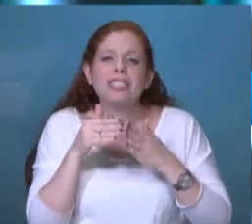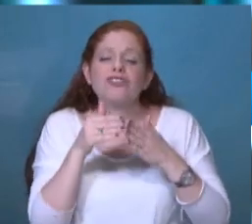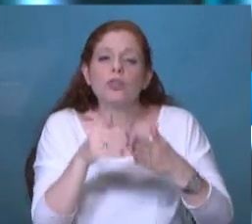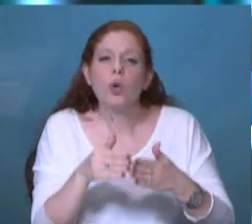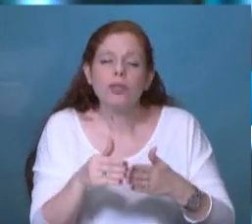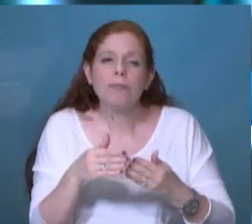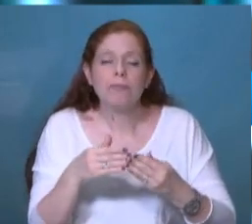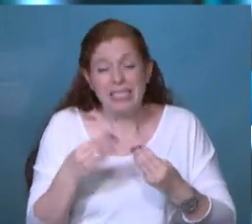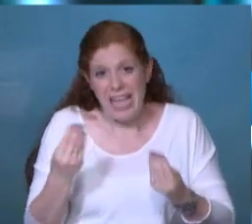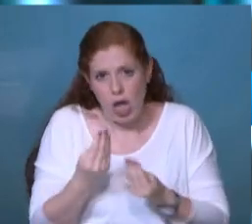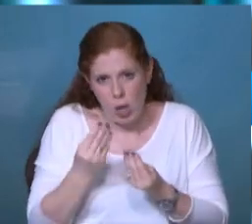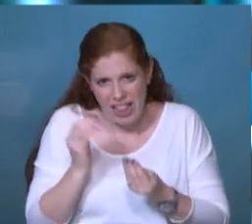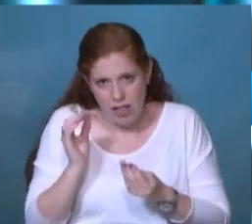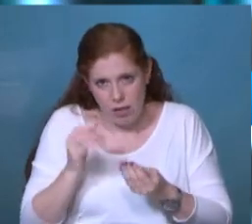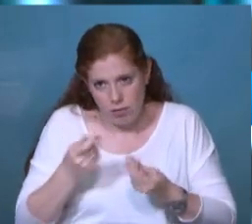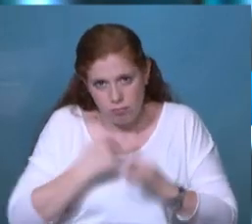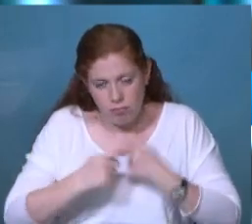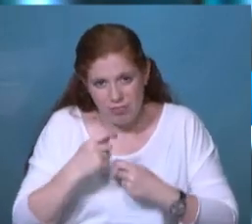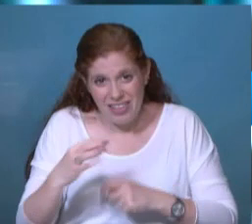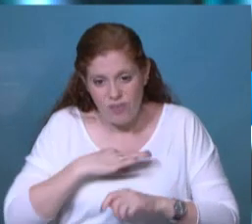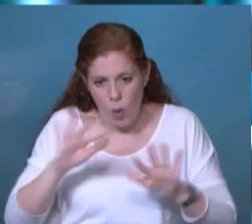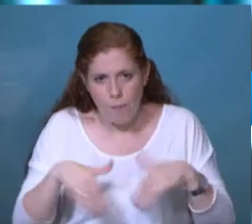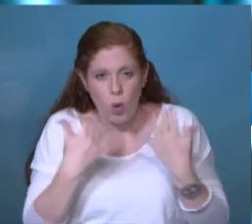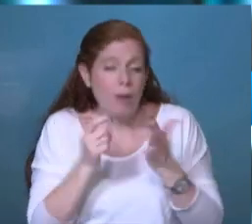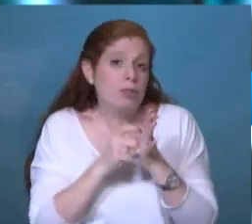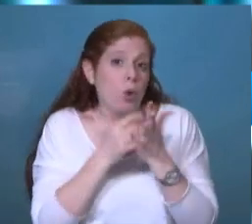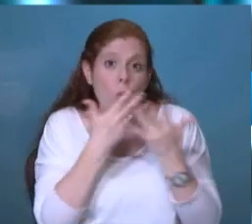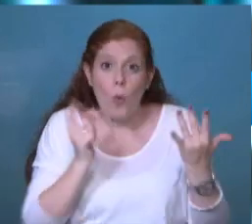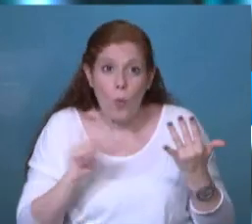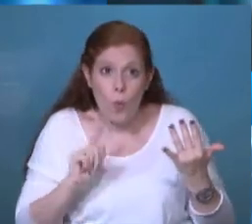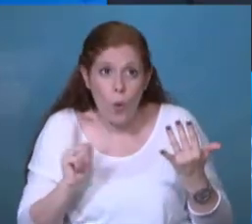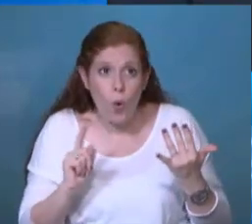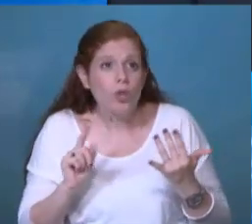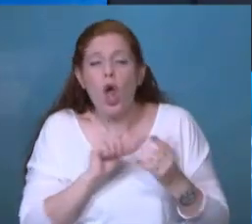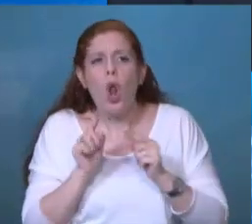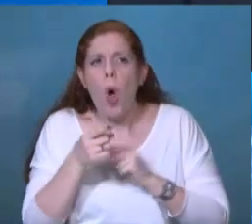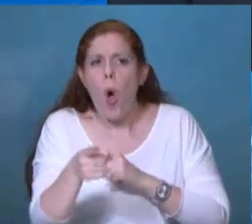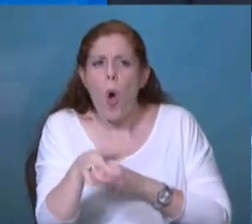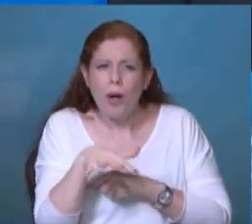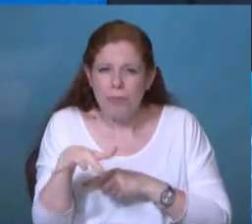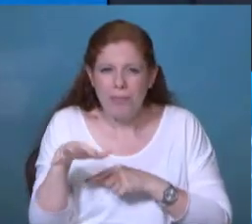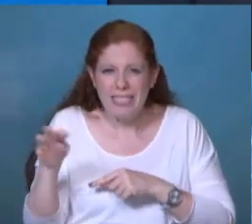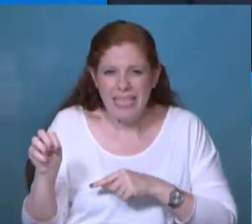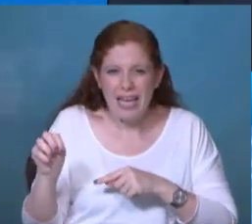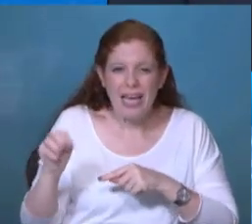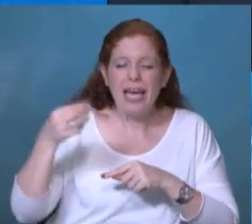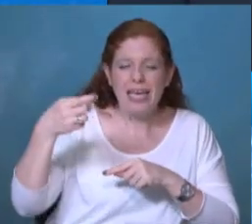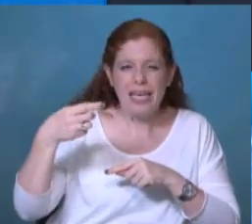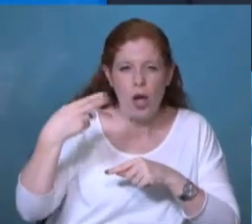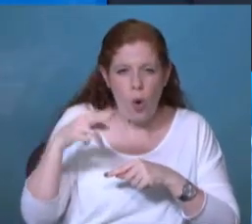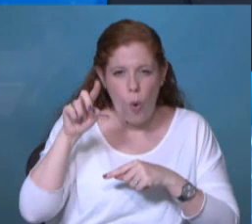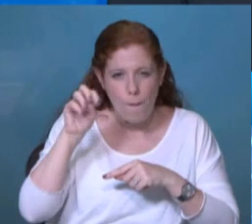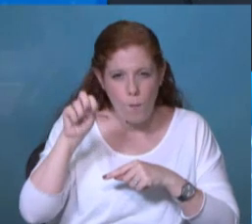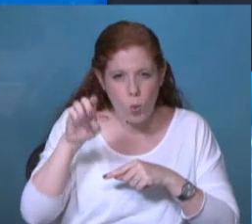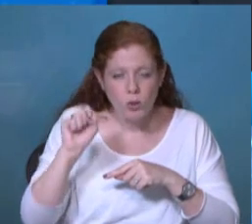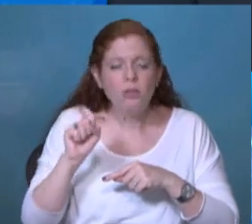נפגעו הבוקר בנסיבות לא ברורות, קרוב למים הטריטוריום של איחוד האמירויות, לא הרחק ממצרי הורמוז, ליד נסיך חוטל פוג'רה, יש שם נמל מאוד חשובים על